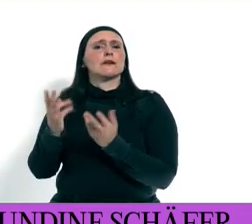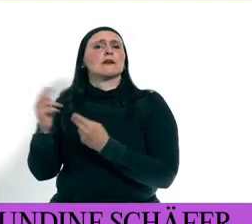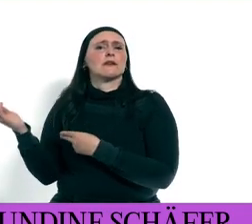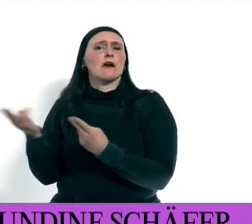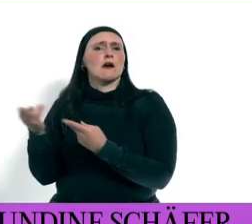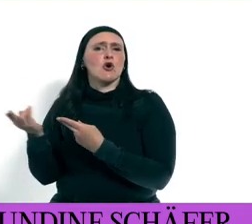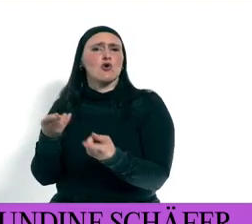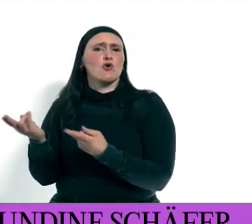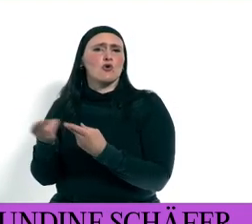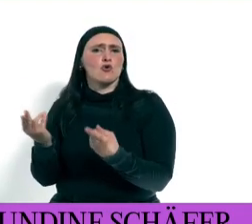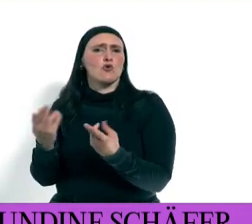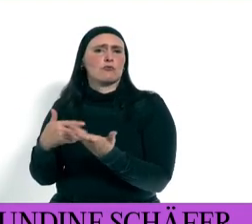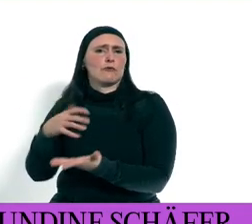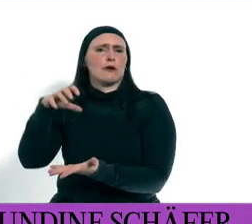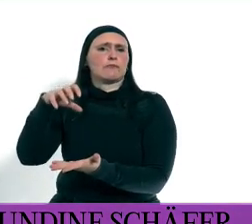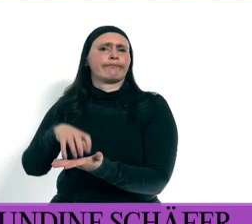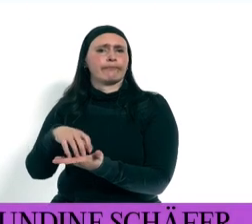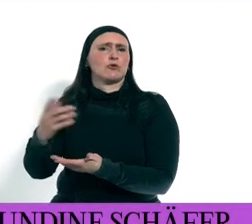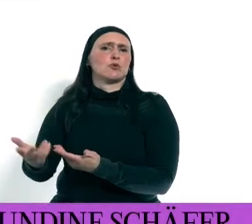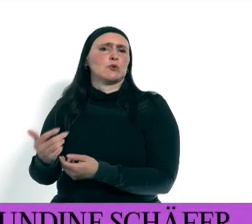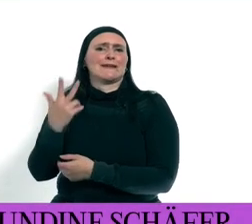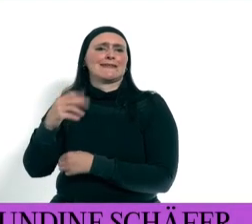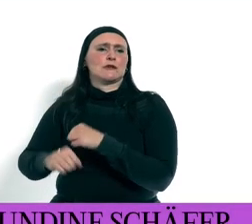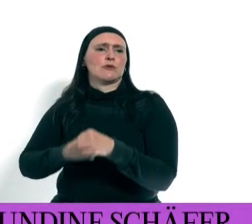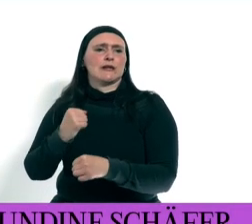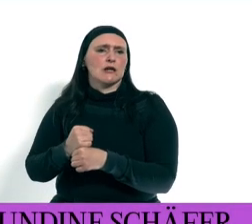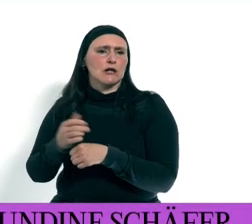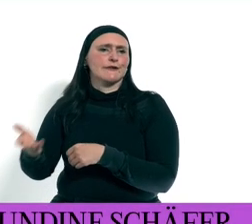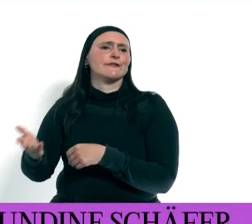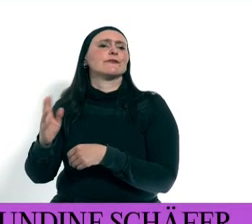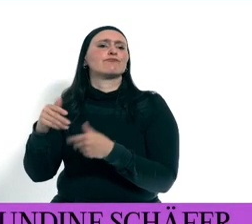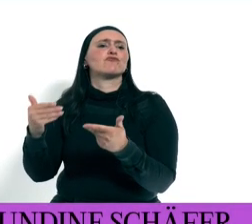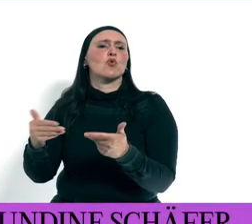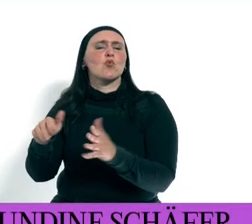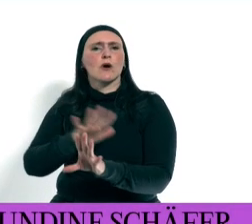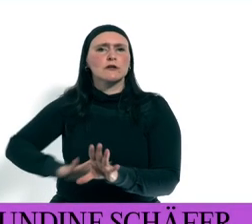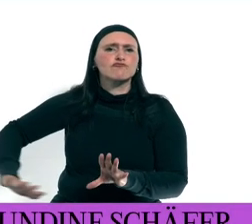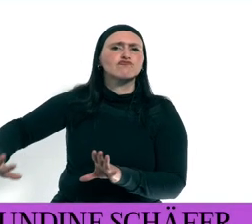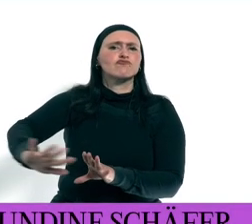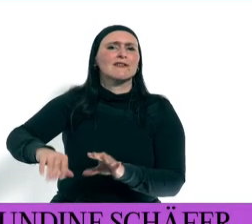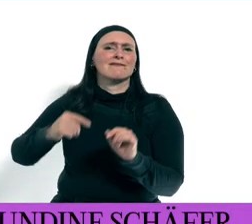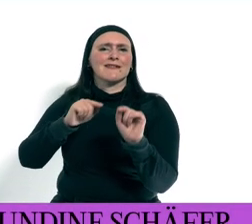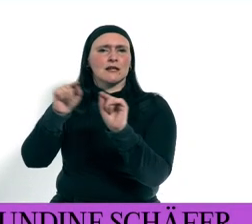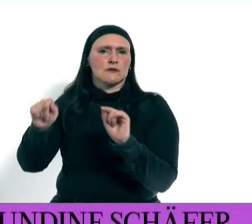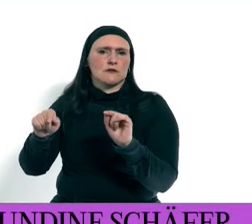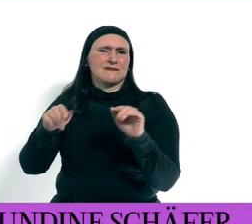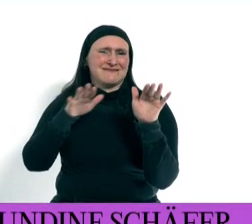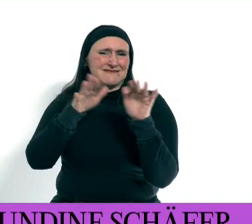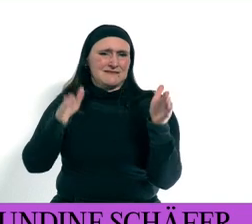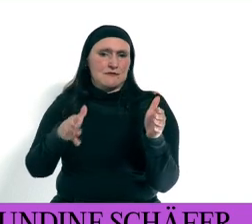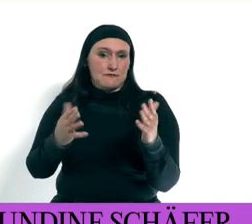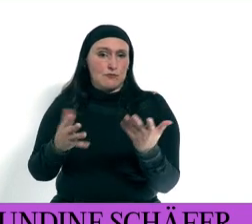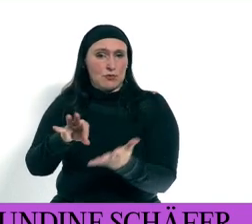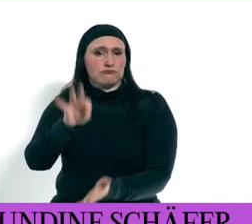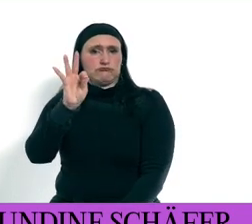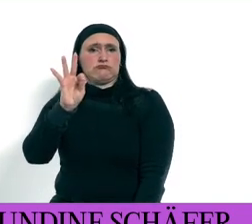Wir haben uns dann an einer Ausschreibung beteiligt und haben